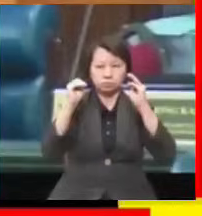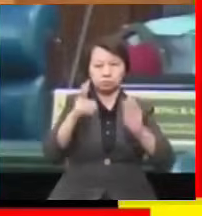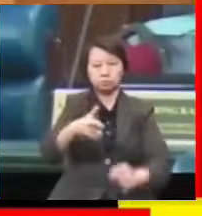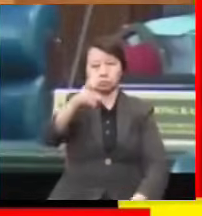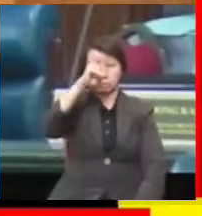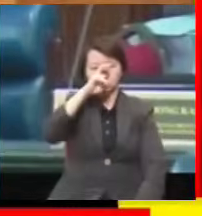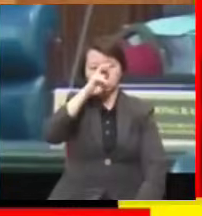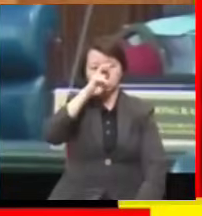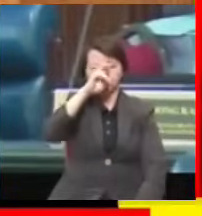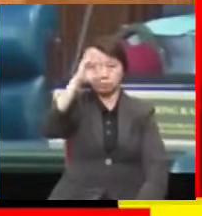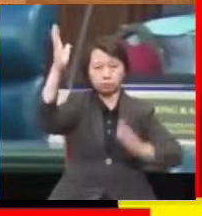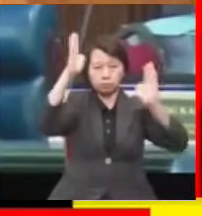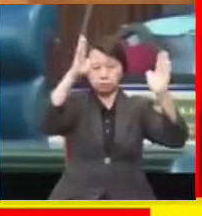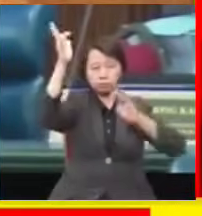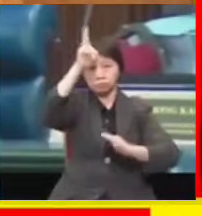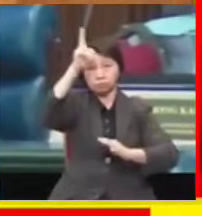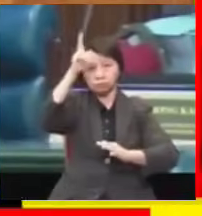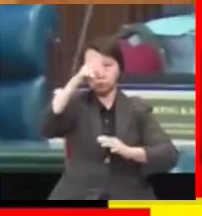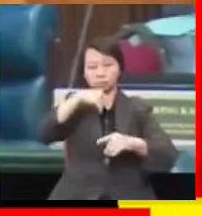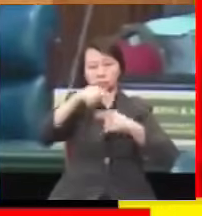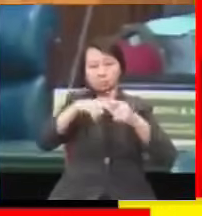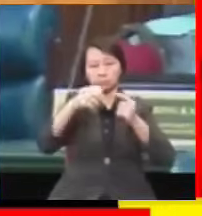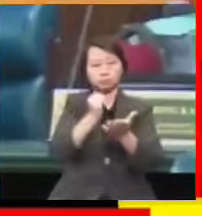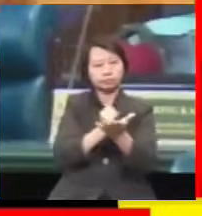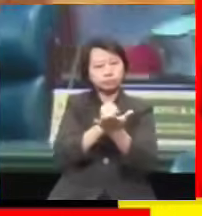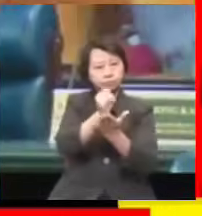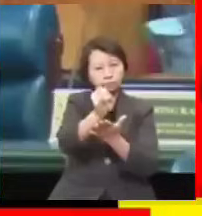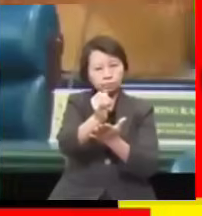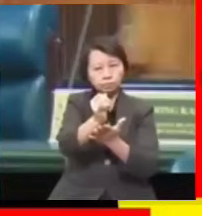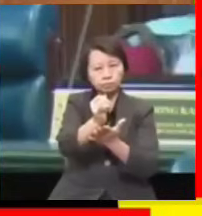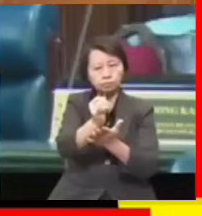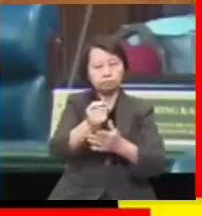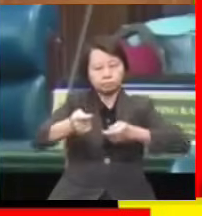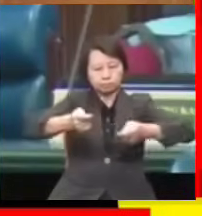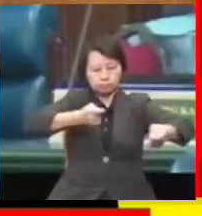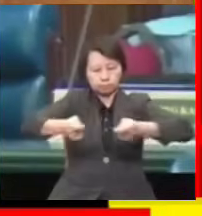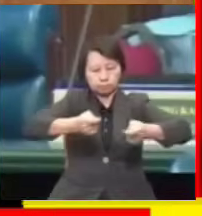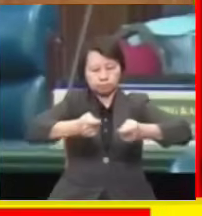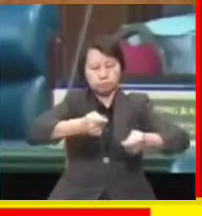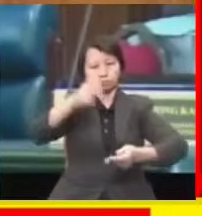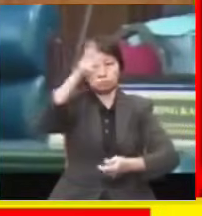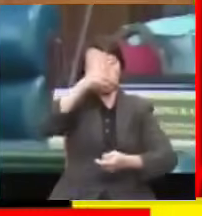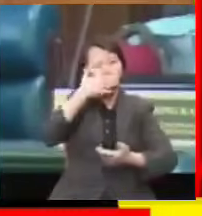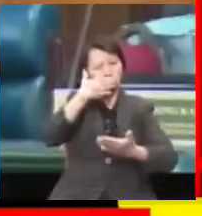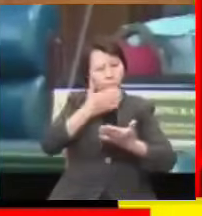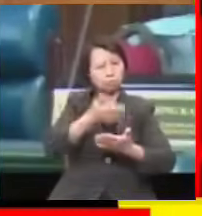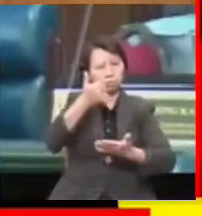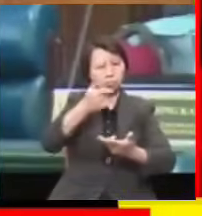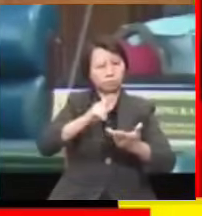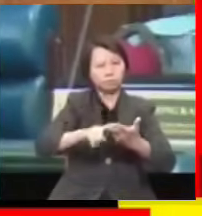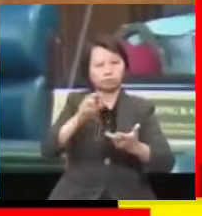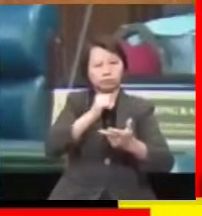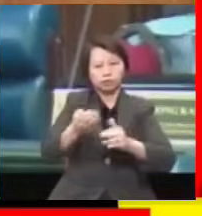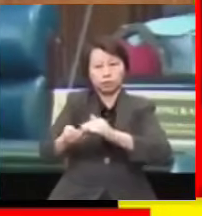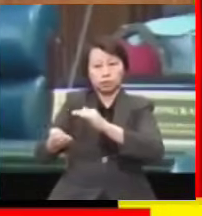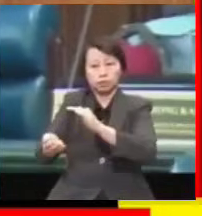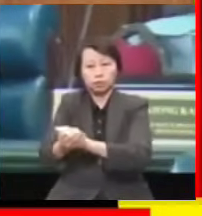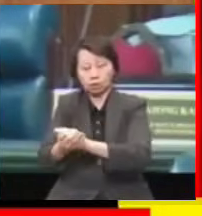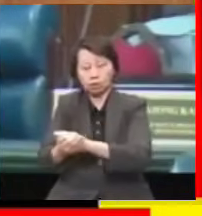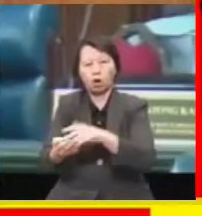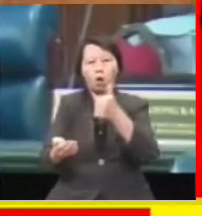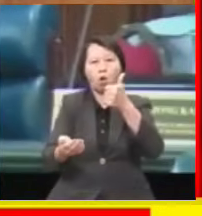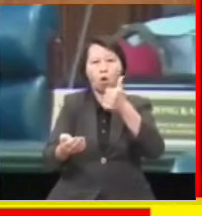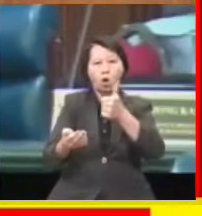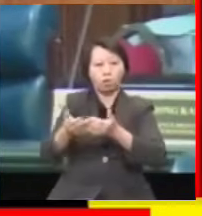Ketegasan kerajaan Malaysia terhadap isu-isu integriti, tata kelola, governance dan rasuah telah mendapat